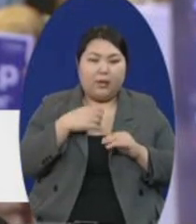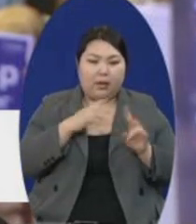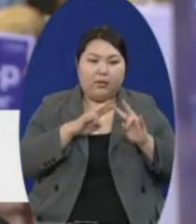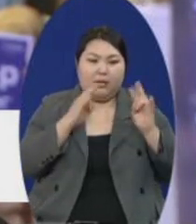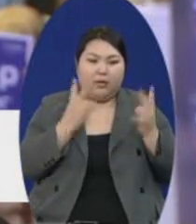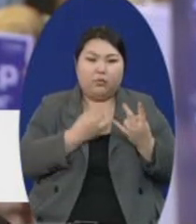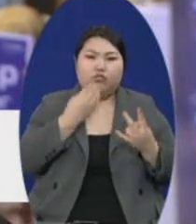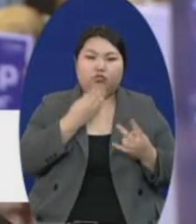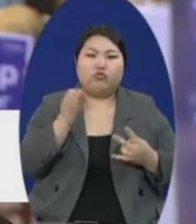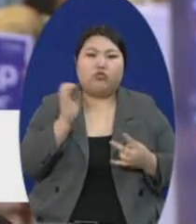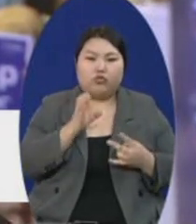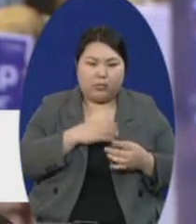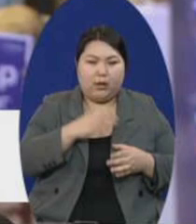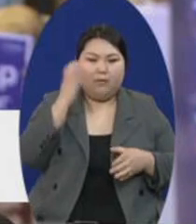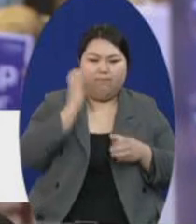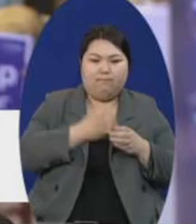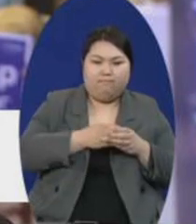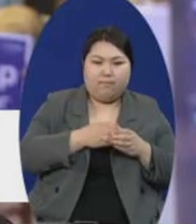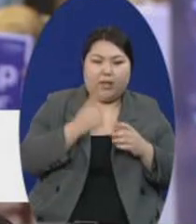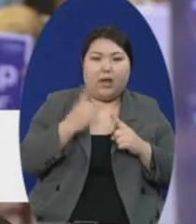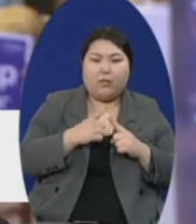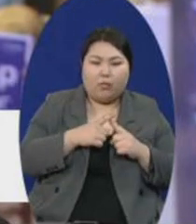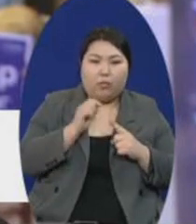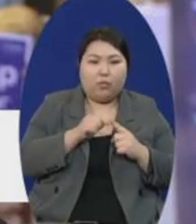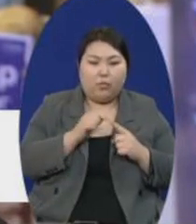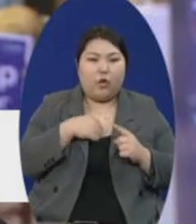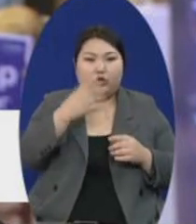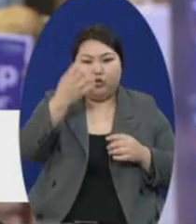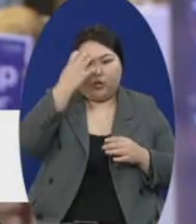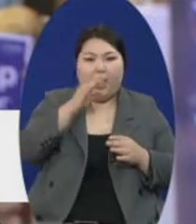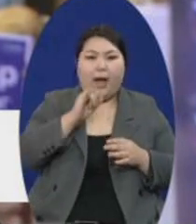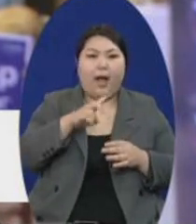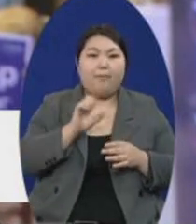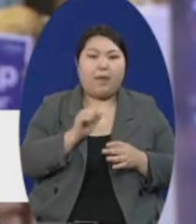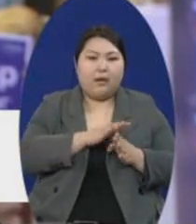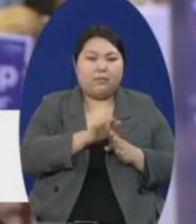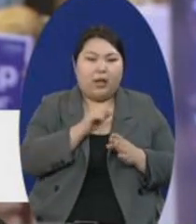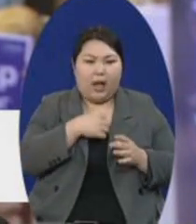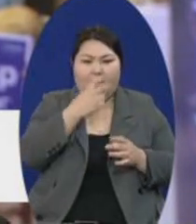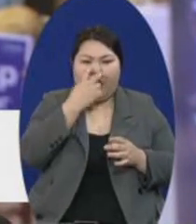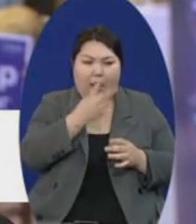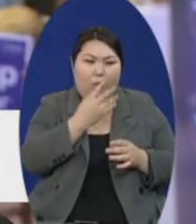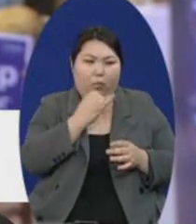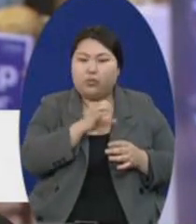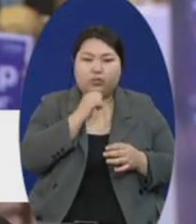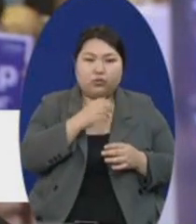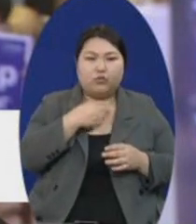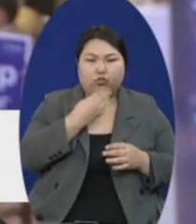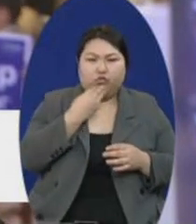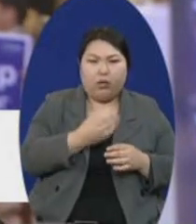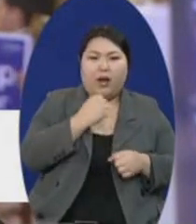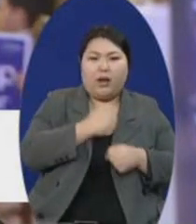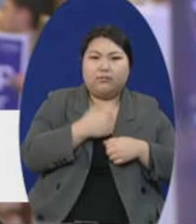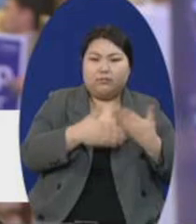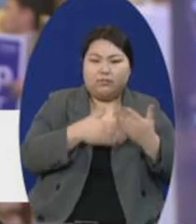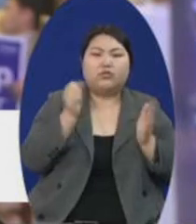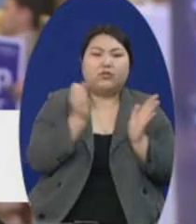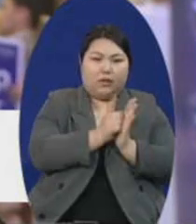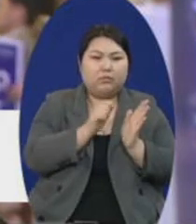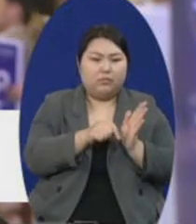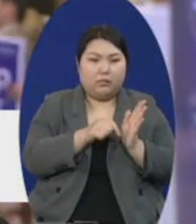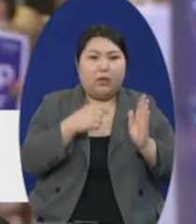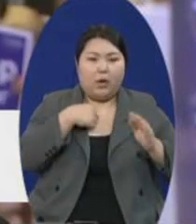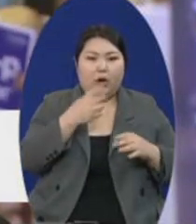нийгмийн шийдвэрийн цахилгаан хариуцлага төрийн албагийн та хараад шийдвэр ажиллагаа шаардлагатай. Төрийн хяналтын бид